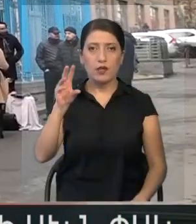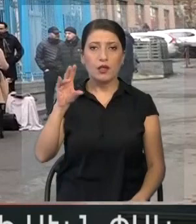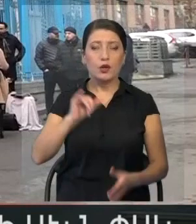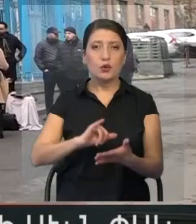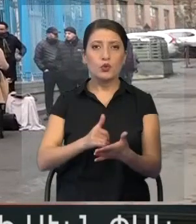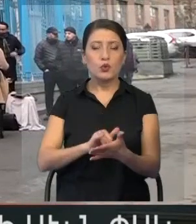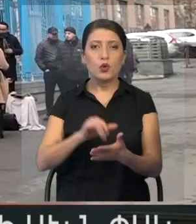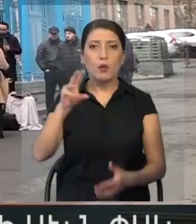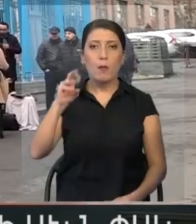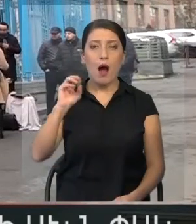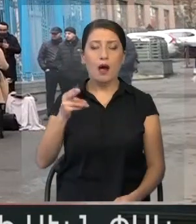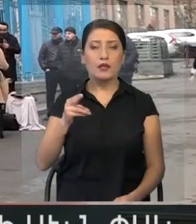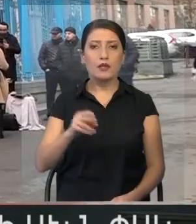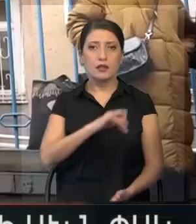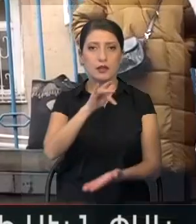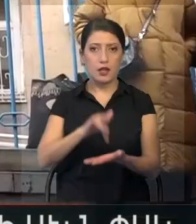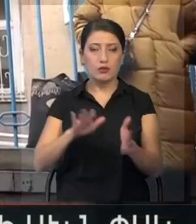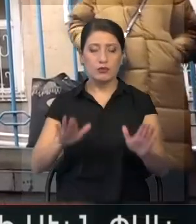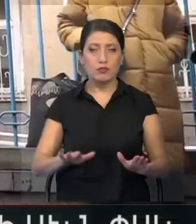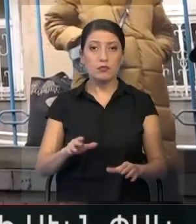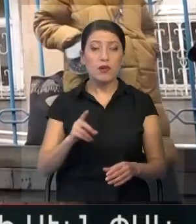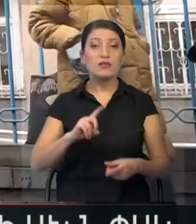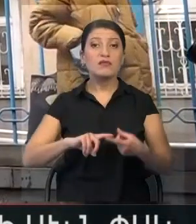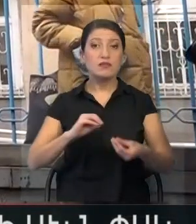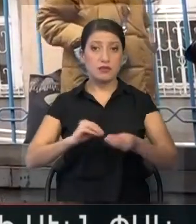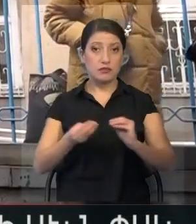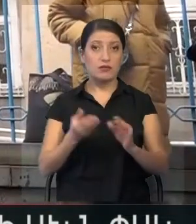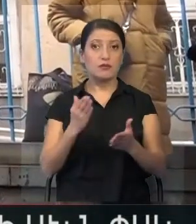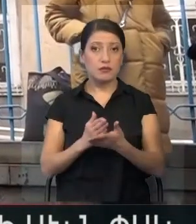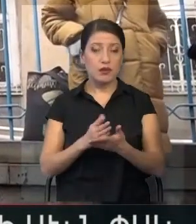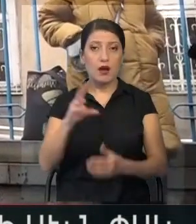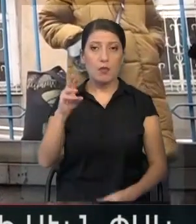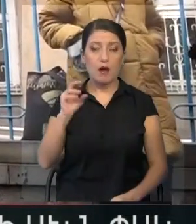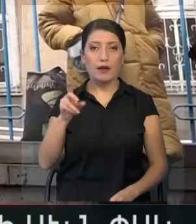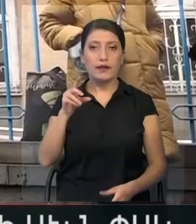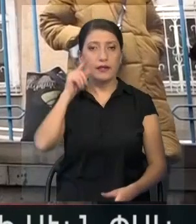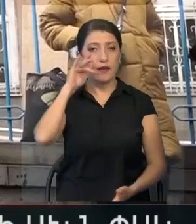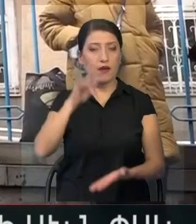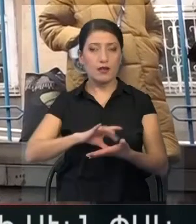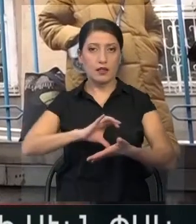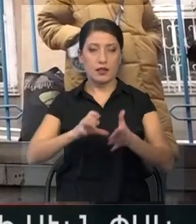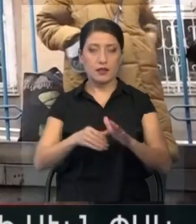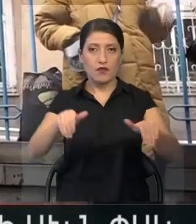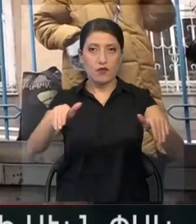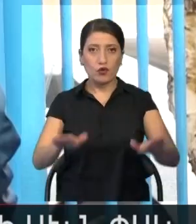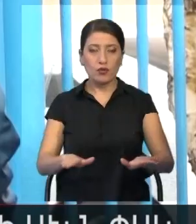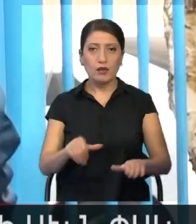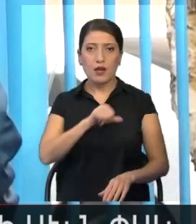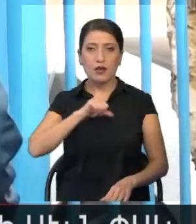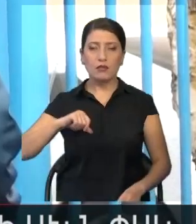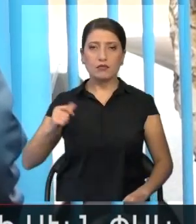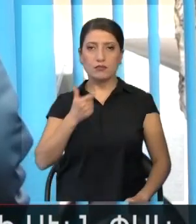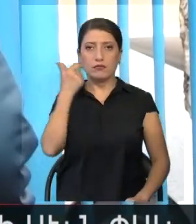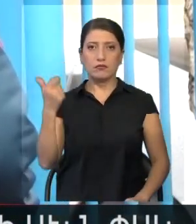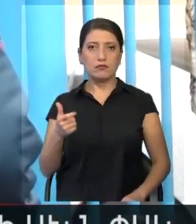կենտրոնակայան։ Բայց մանդատի խնդիր կա Արցախին առնչվող հարցերով եւ ՄԱԿ-ի Երևանյան գրասենյակը որոշումներ կայացնելու լիազորություններ